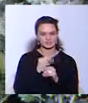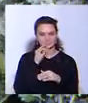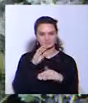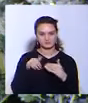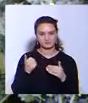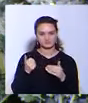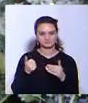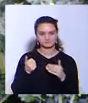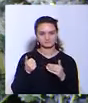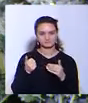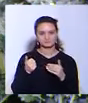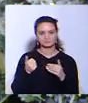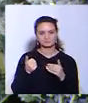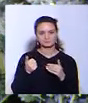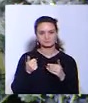რომ